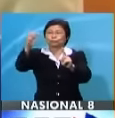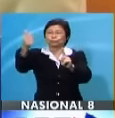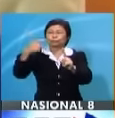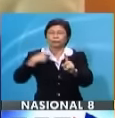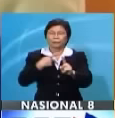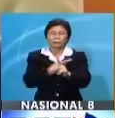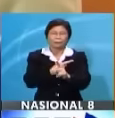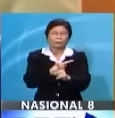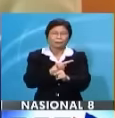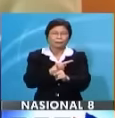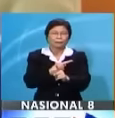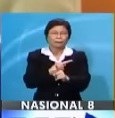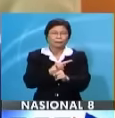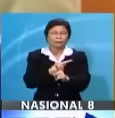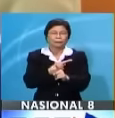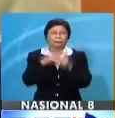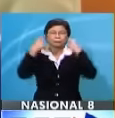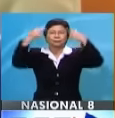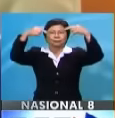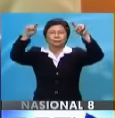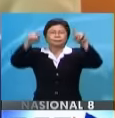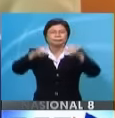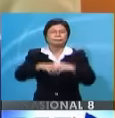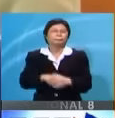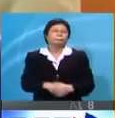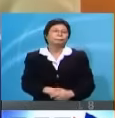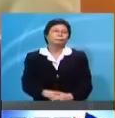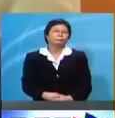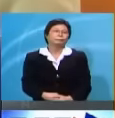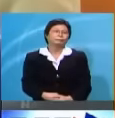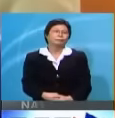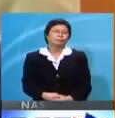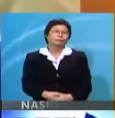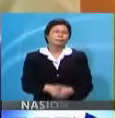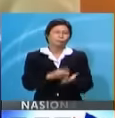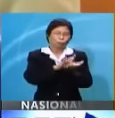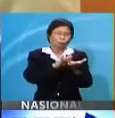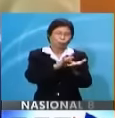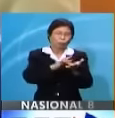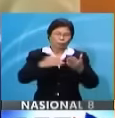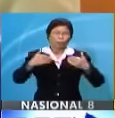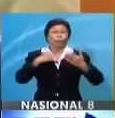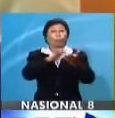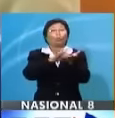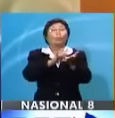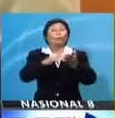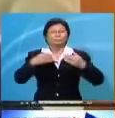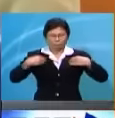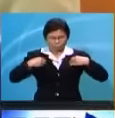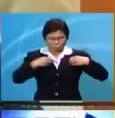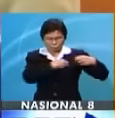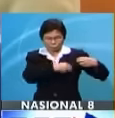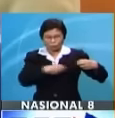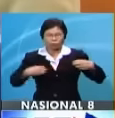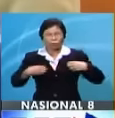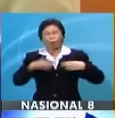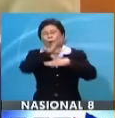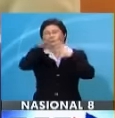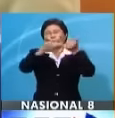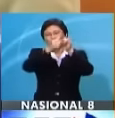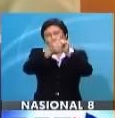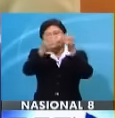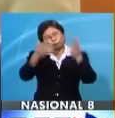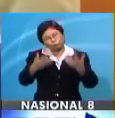kita nak capai. Dari segi medical check-up for all sports, all